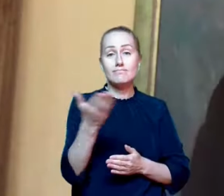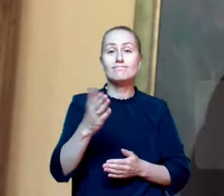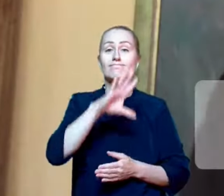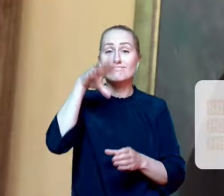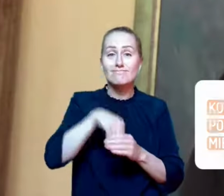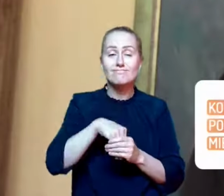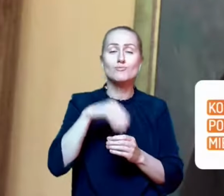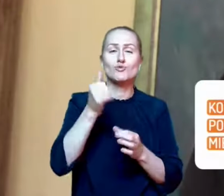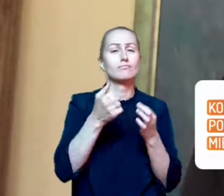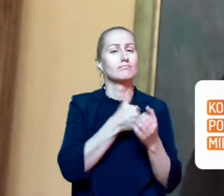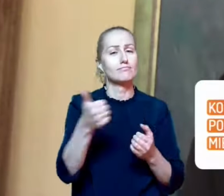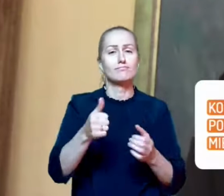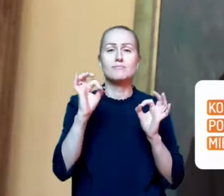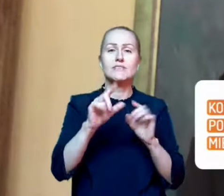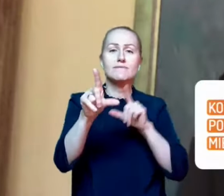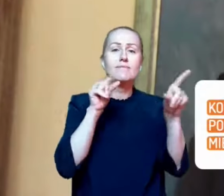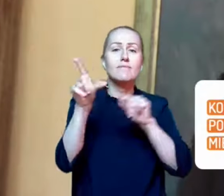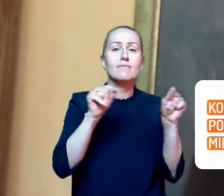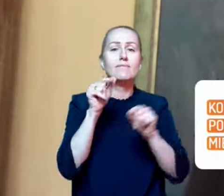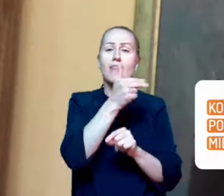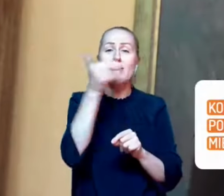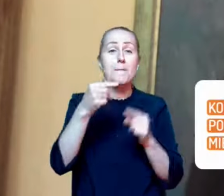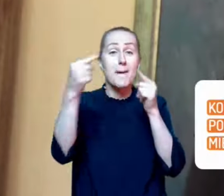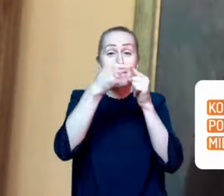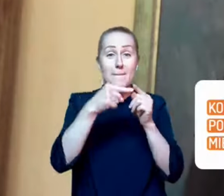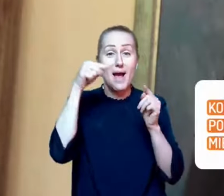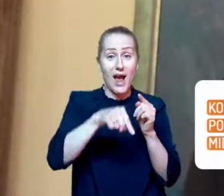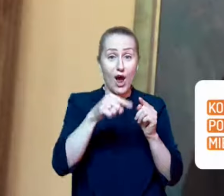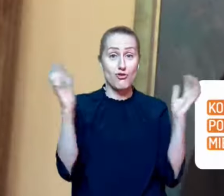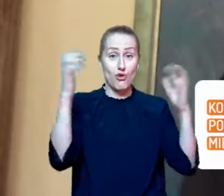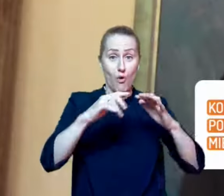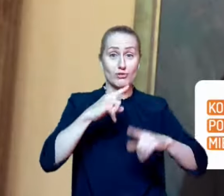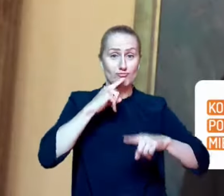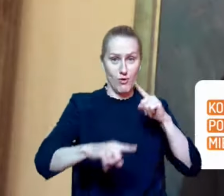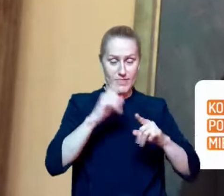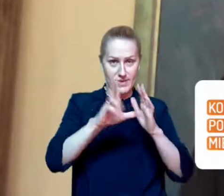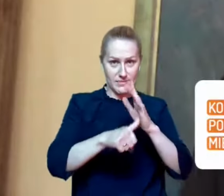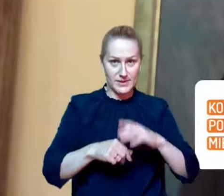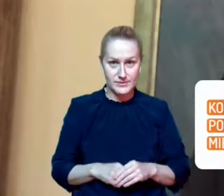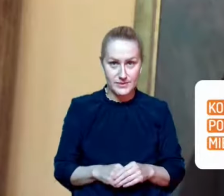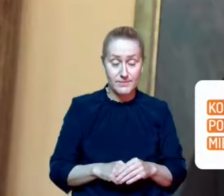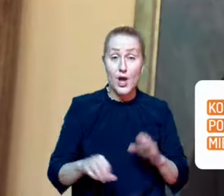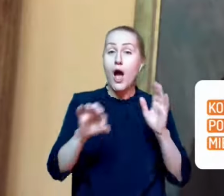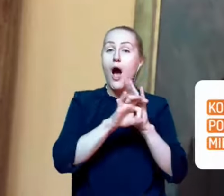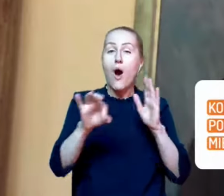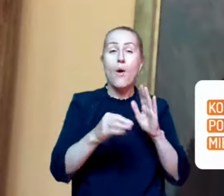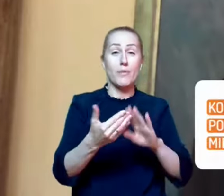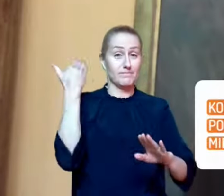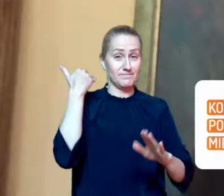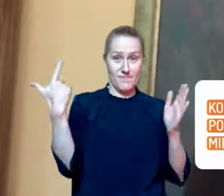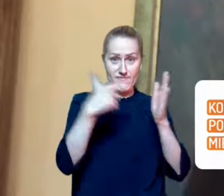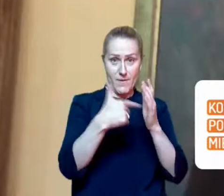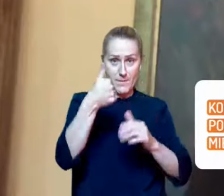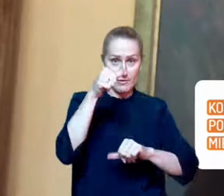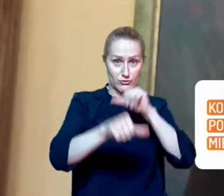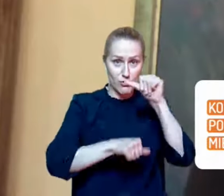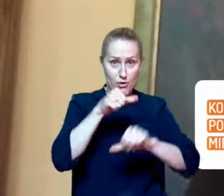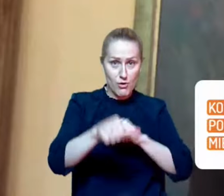doskonały dobór ścieżek tematycznych podczas tego Kongresu Polityki Miejskiej. Od 2001 roku